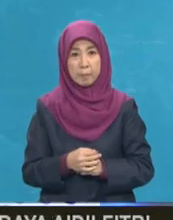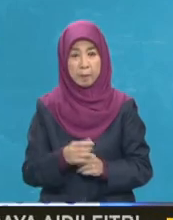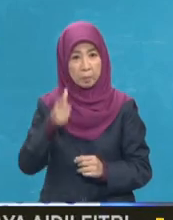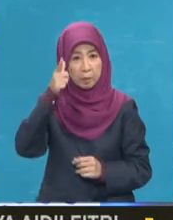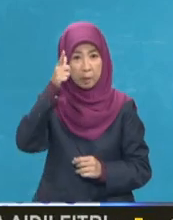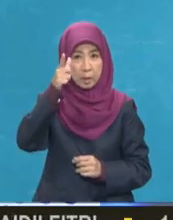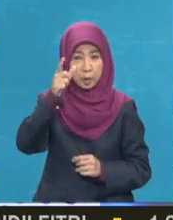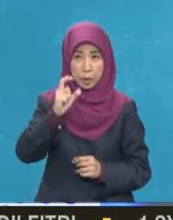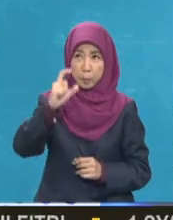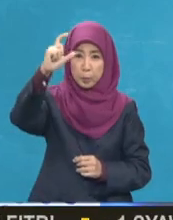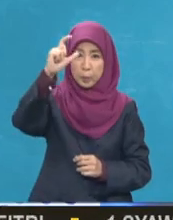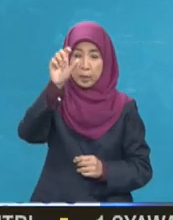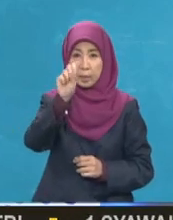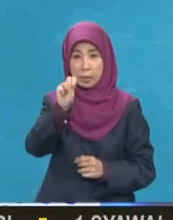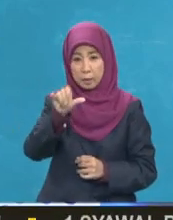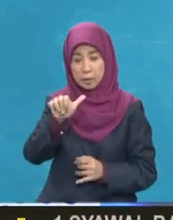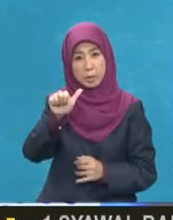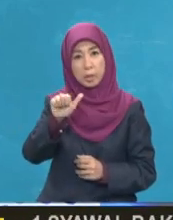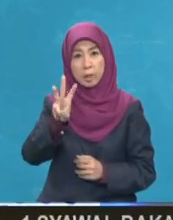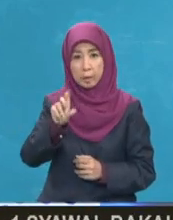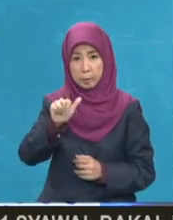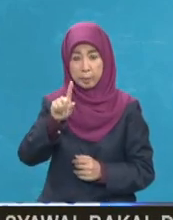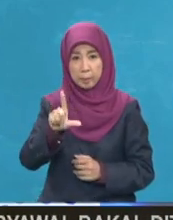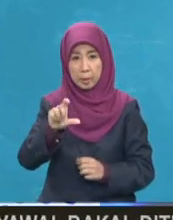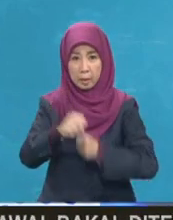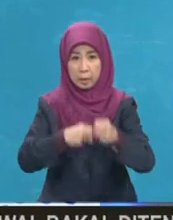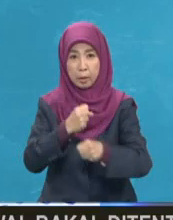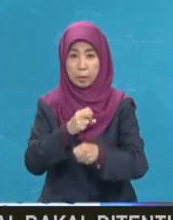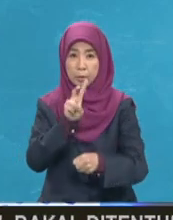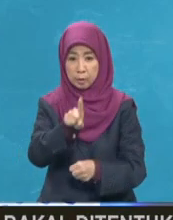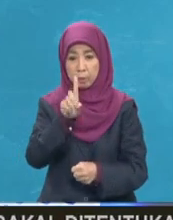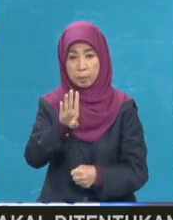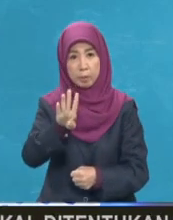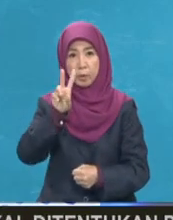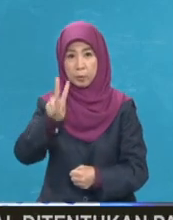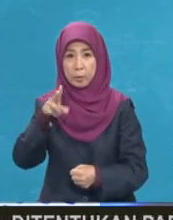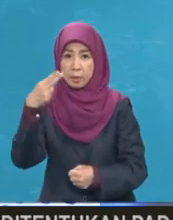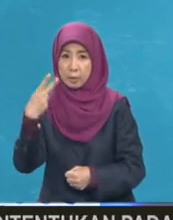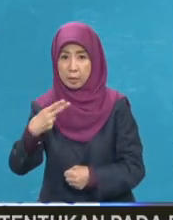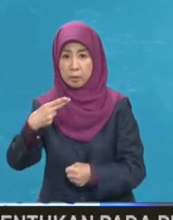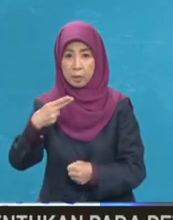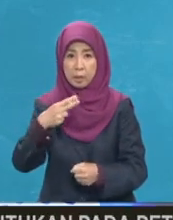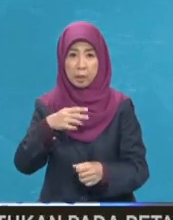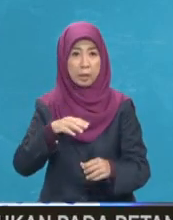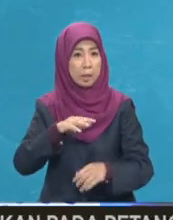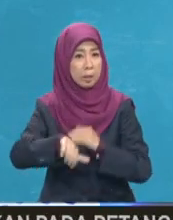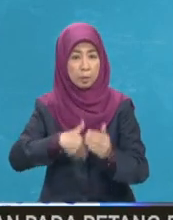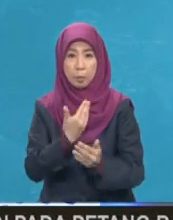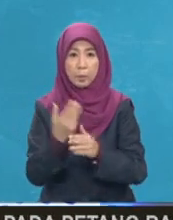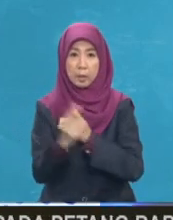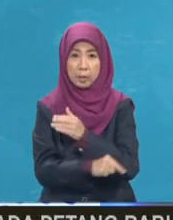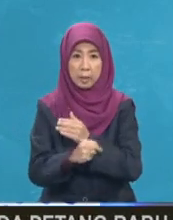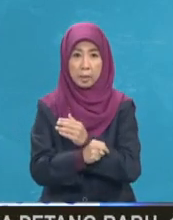Hai penglihatan anak bulan Syawal tahun 1442 hijau akan dilakukan diseluruh negara